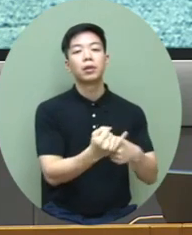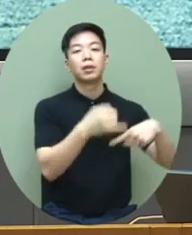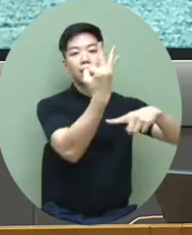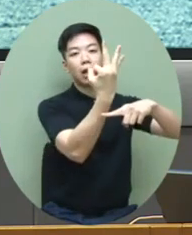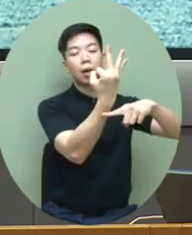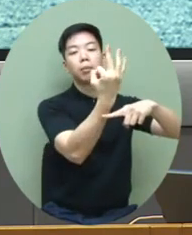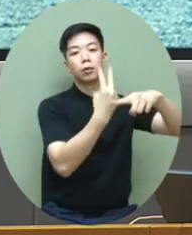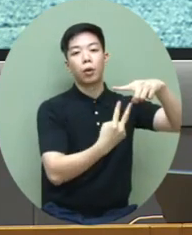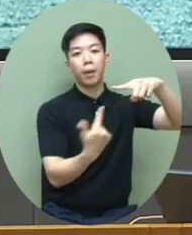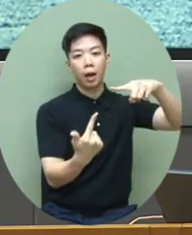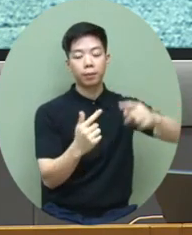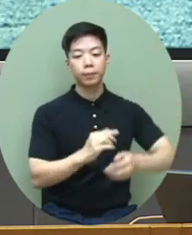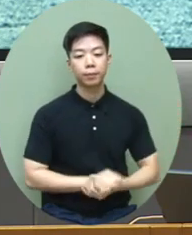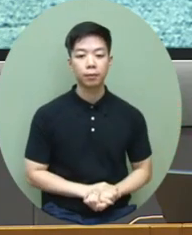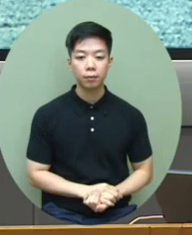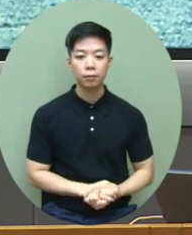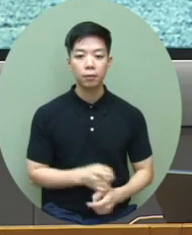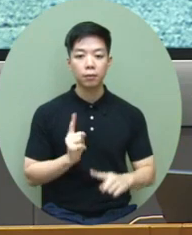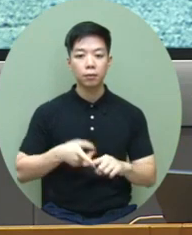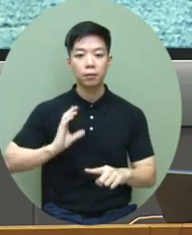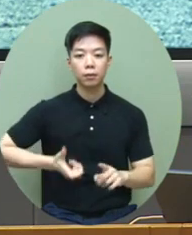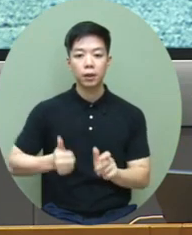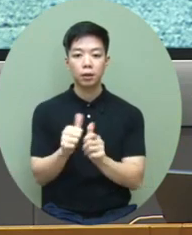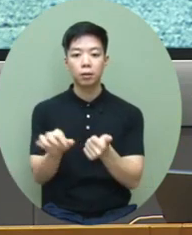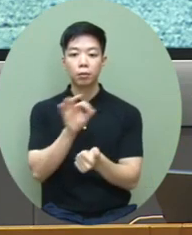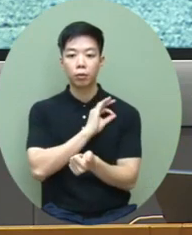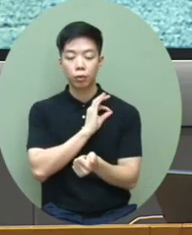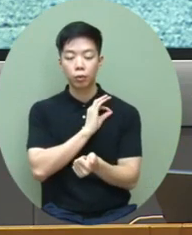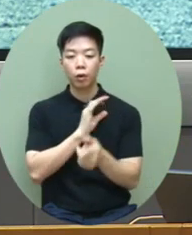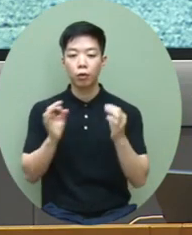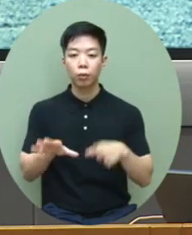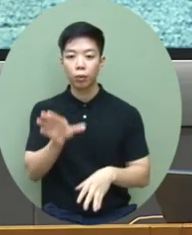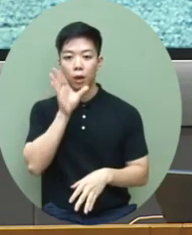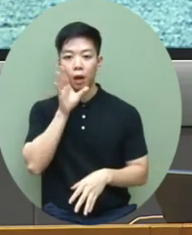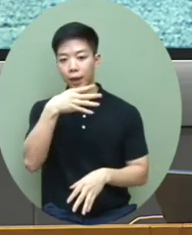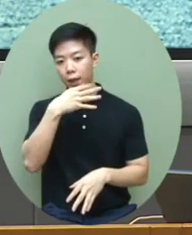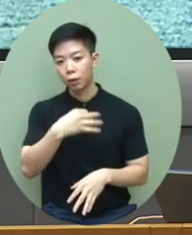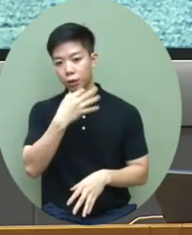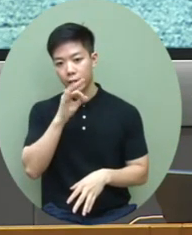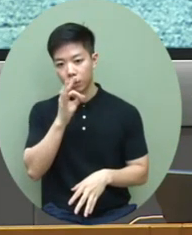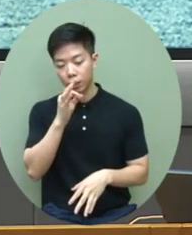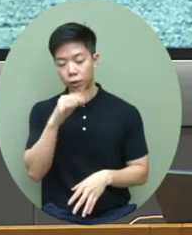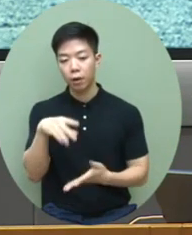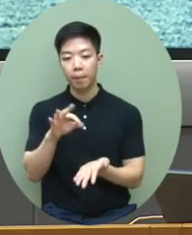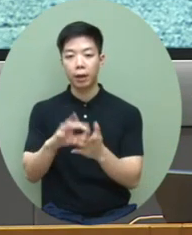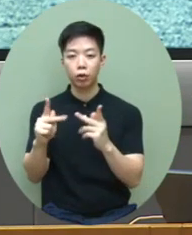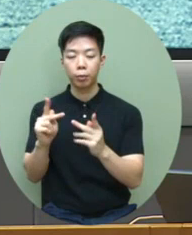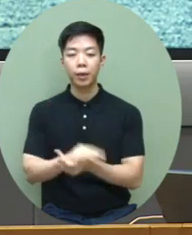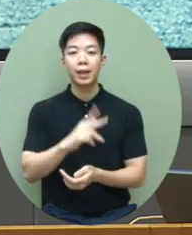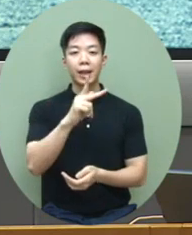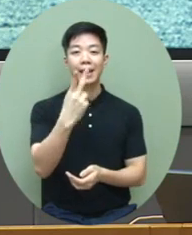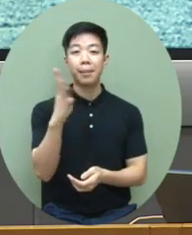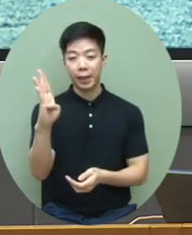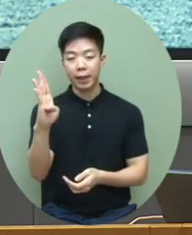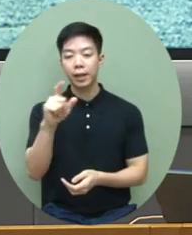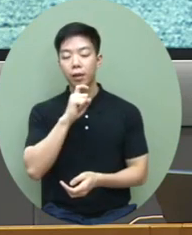學生。真理浸信會富泰幼稚園喺屯門嘅 K2B 班就有